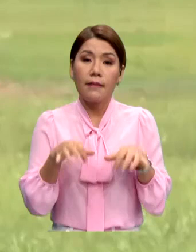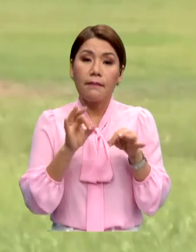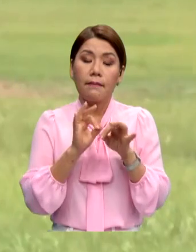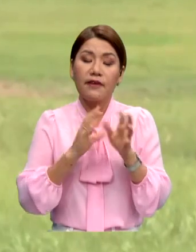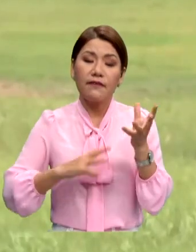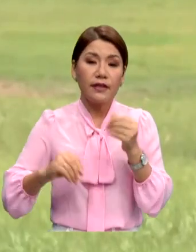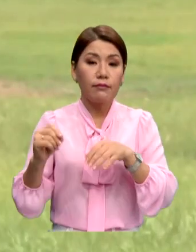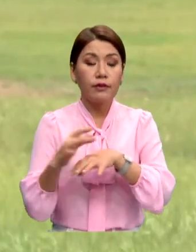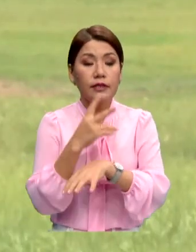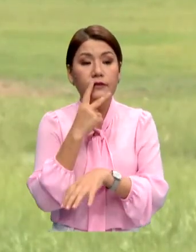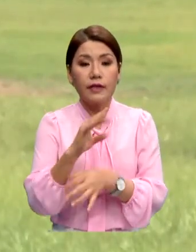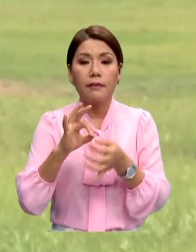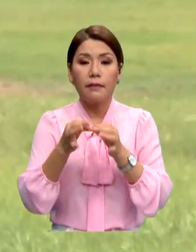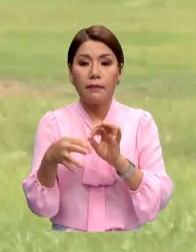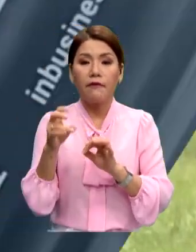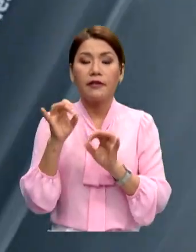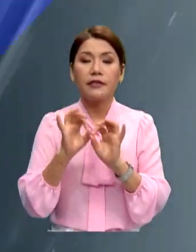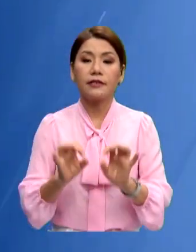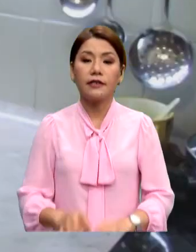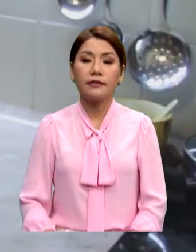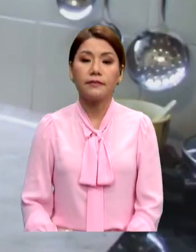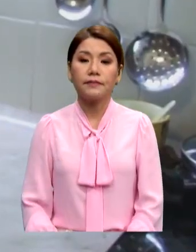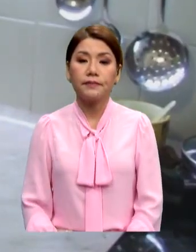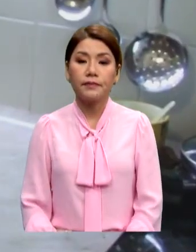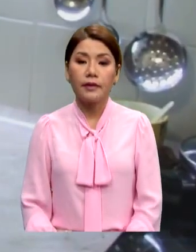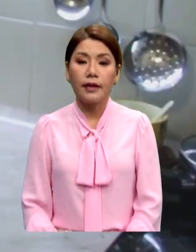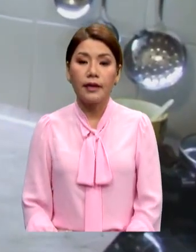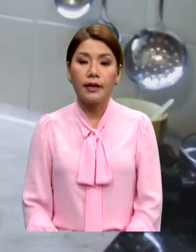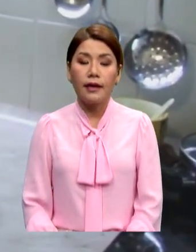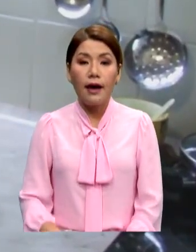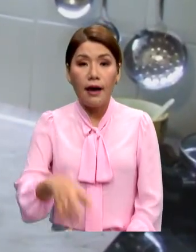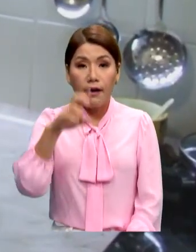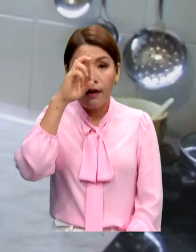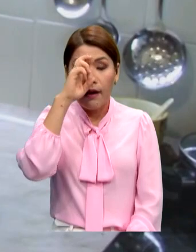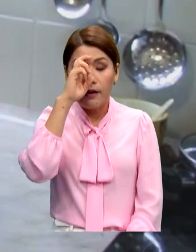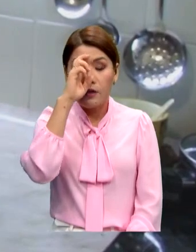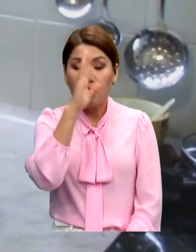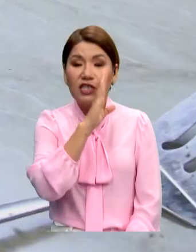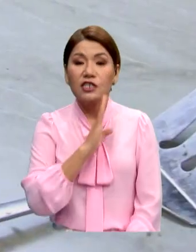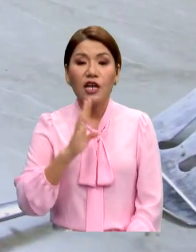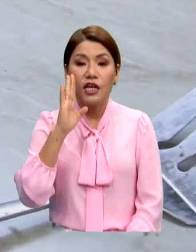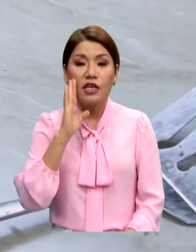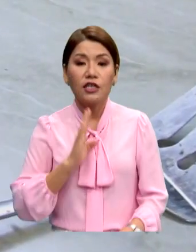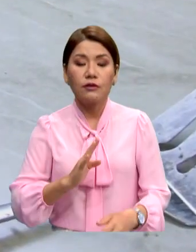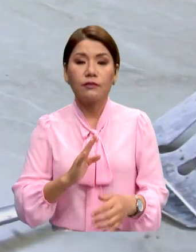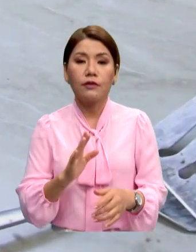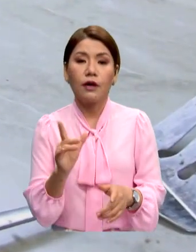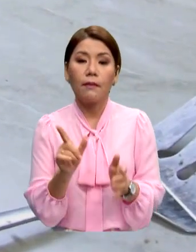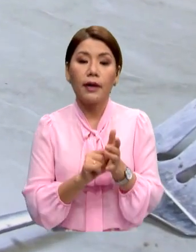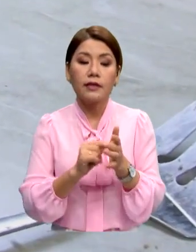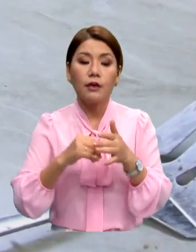прозрачно. Фариза Булатбек с подробностями. По силам ли государству позволить женщинам выходить на заслуженный